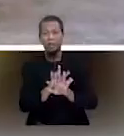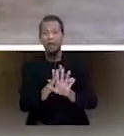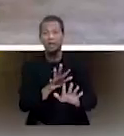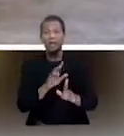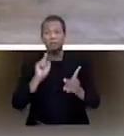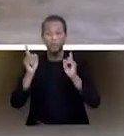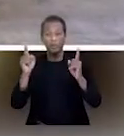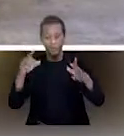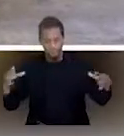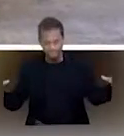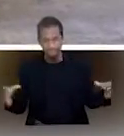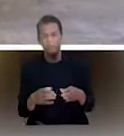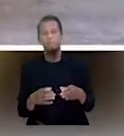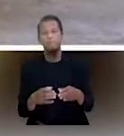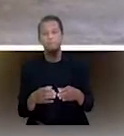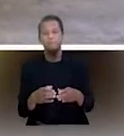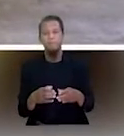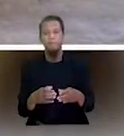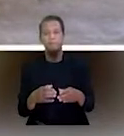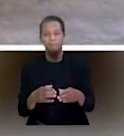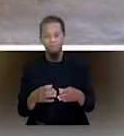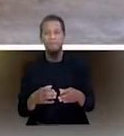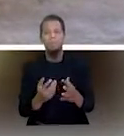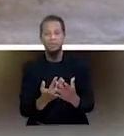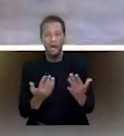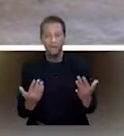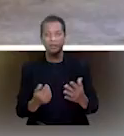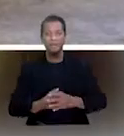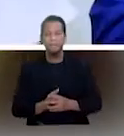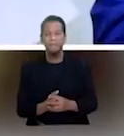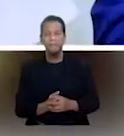untuk kedaulatan rakyat. Nah, tentu